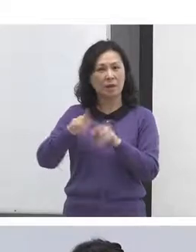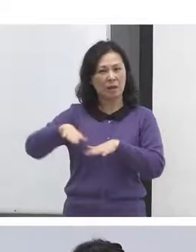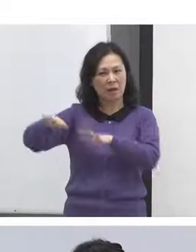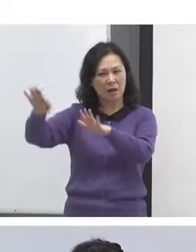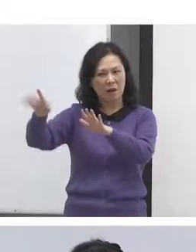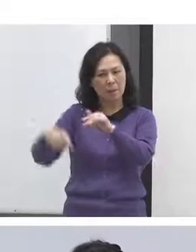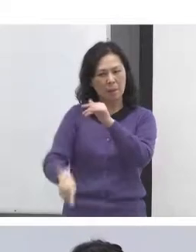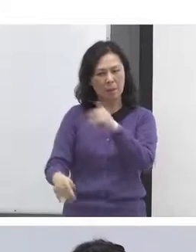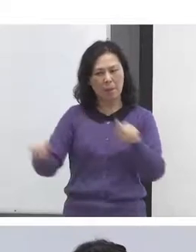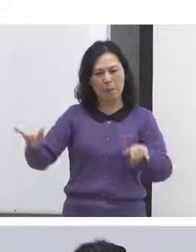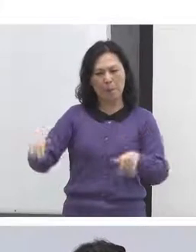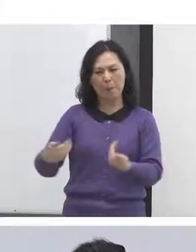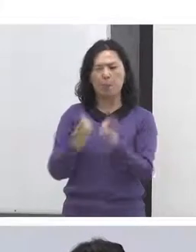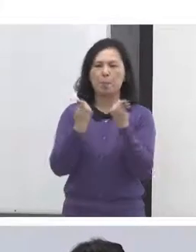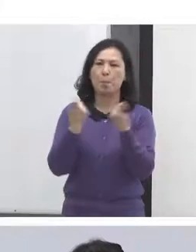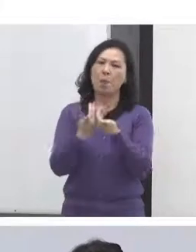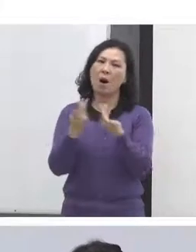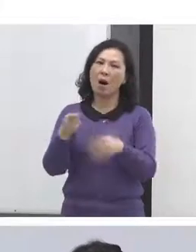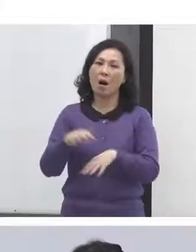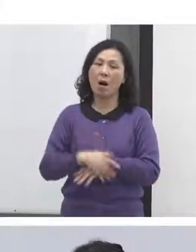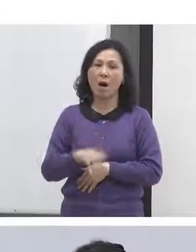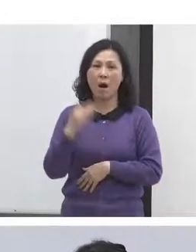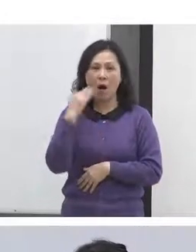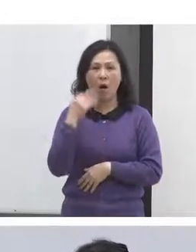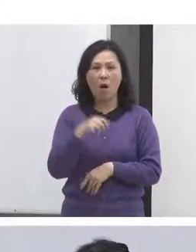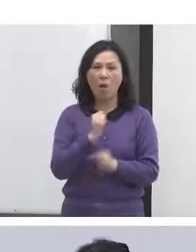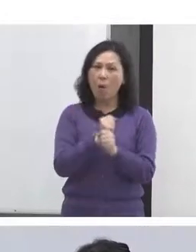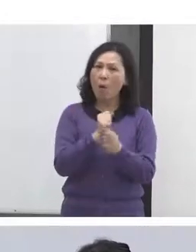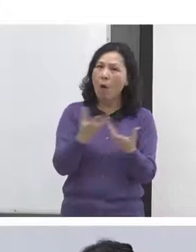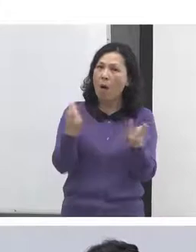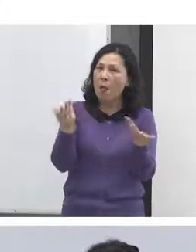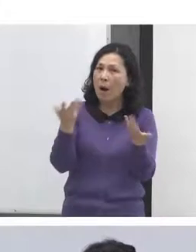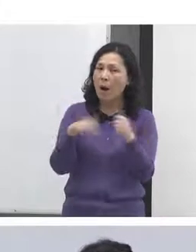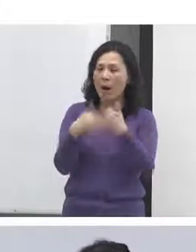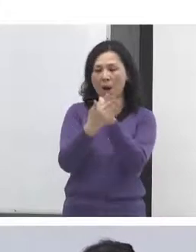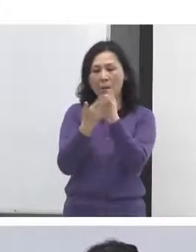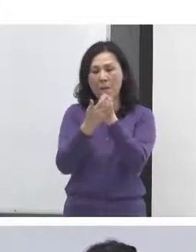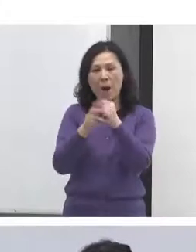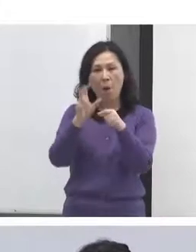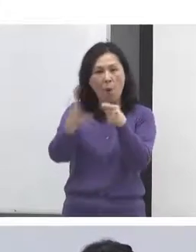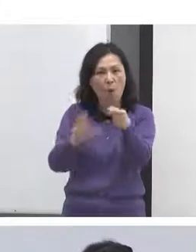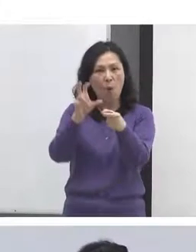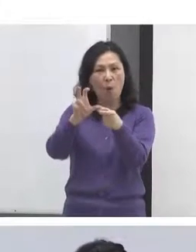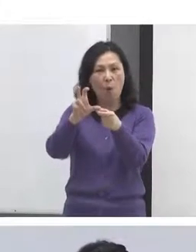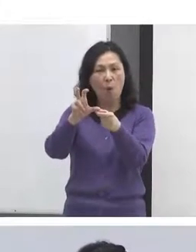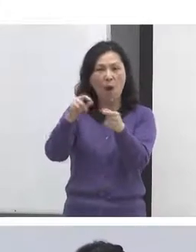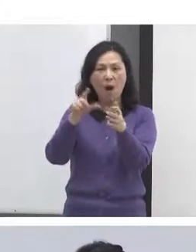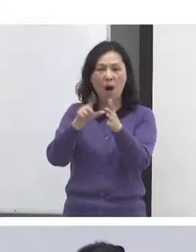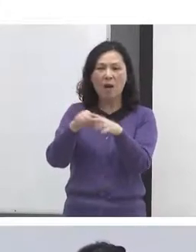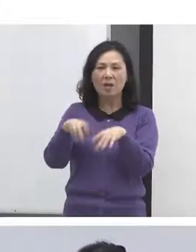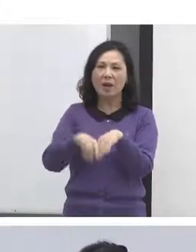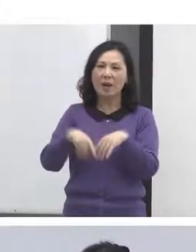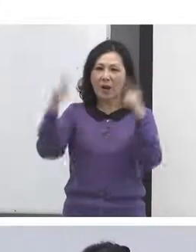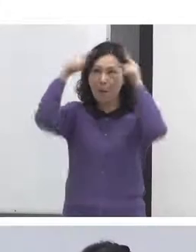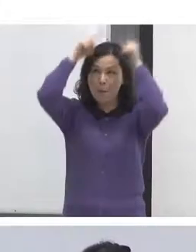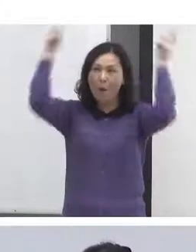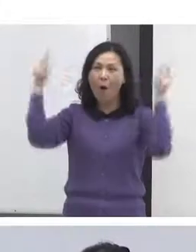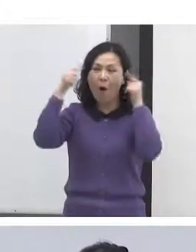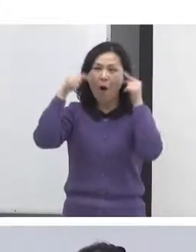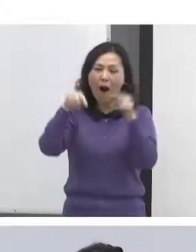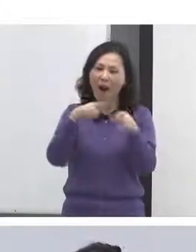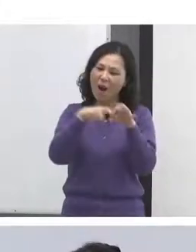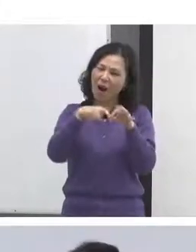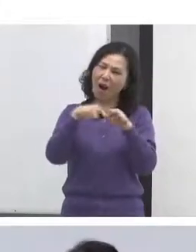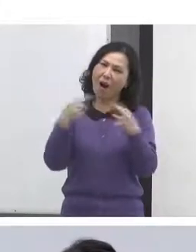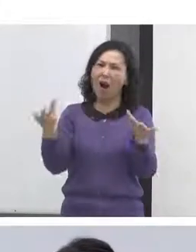个理由，因为你如果不用做很多事情，就可以用你保护七十年的这个米老鼠一直赚钱的话，那你就没有什么理由要去